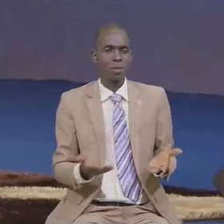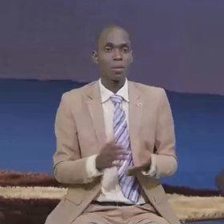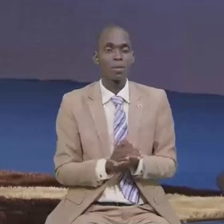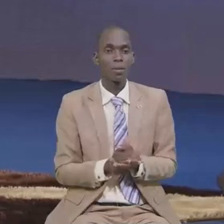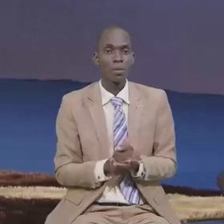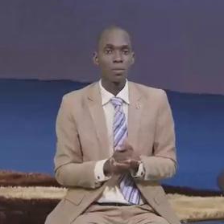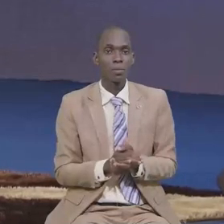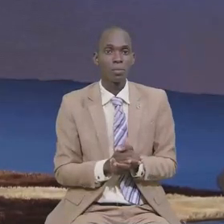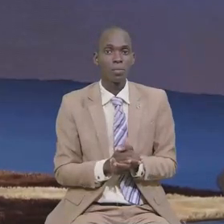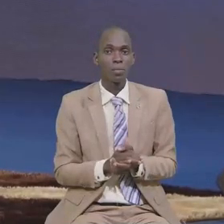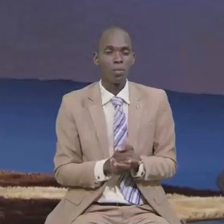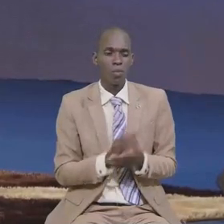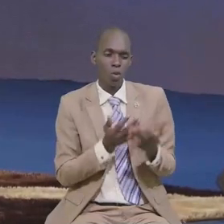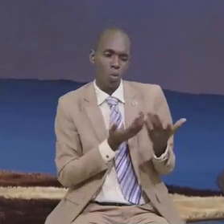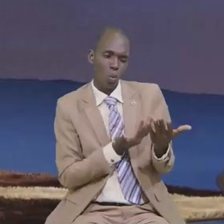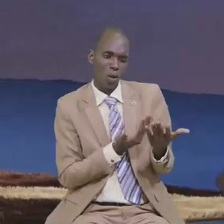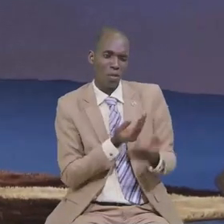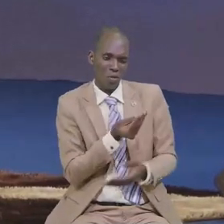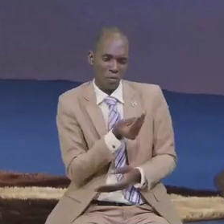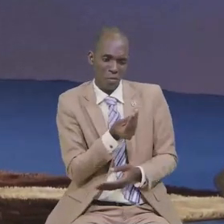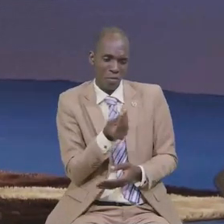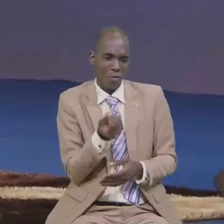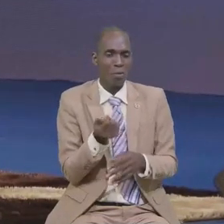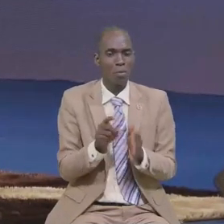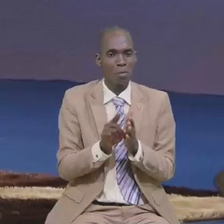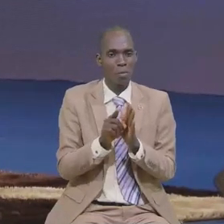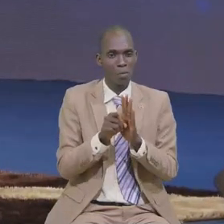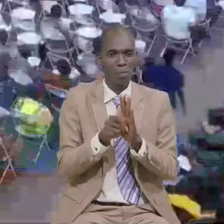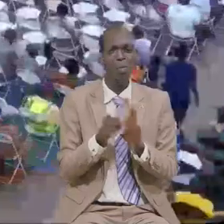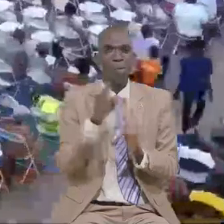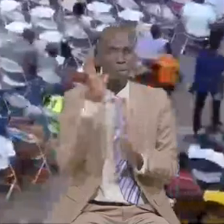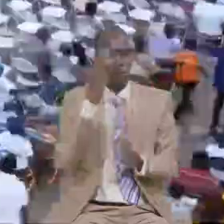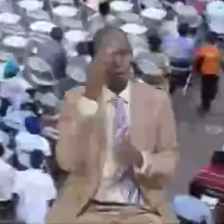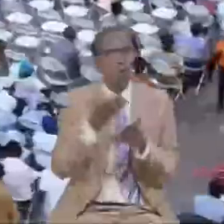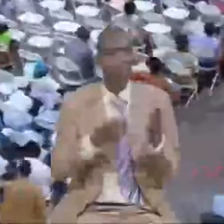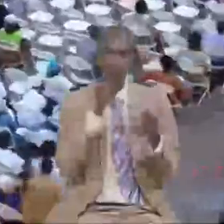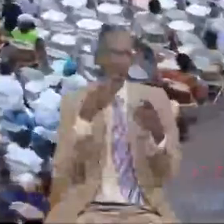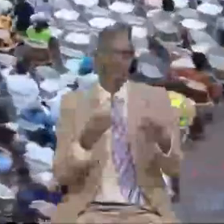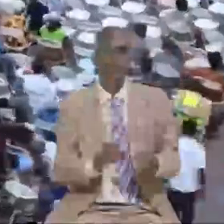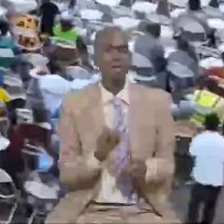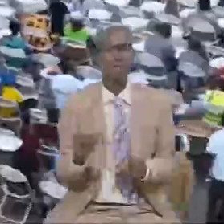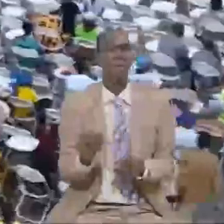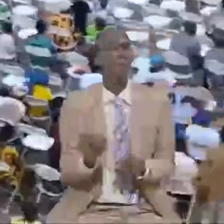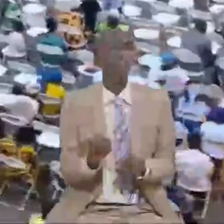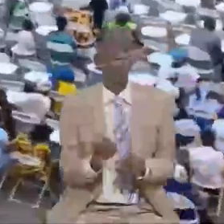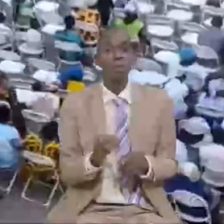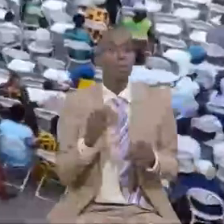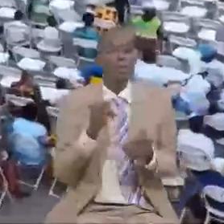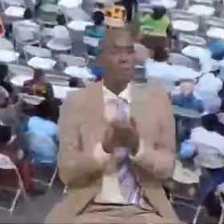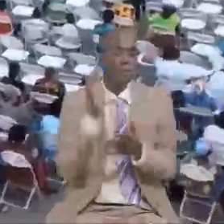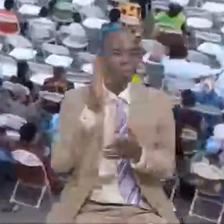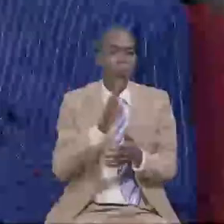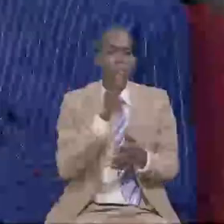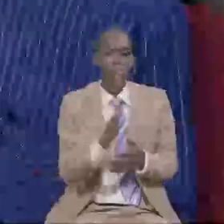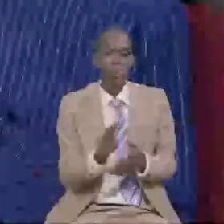qu'est-ce qui se passe ici? Attendez un peu. Vous allez savoir ce qui se passe. La réformation